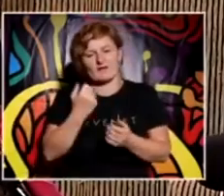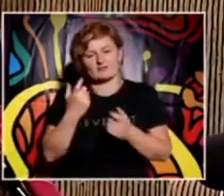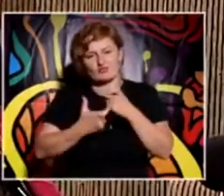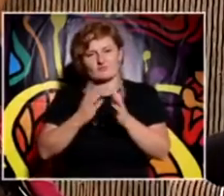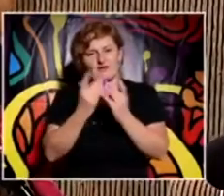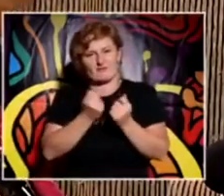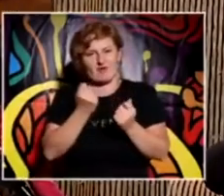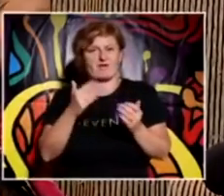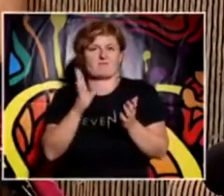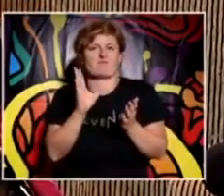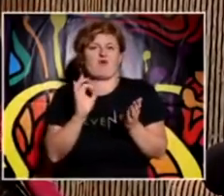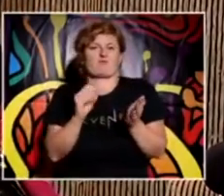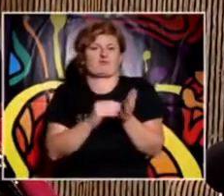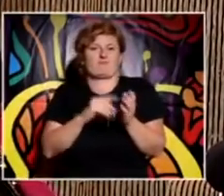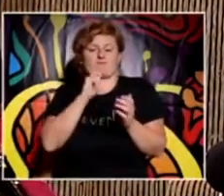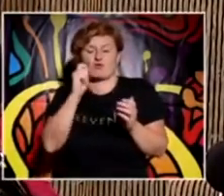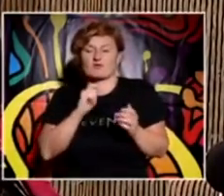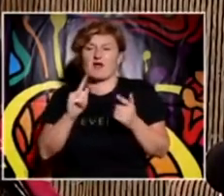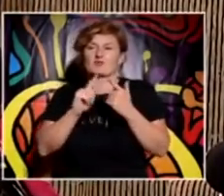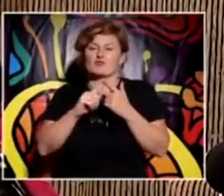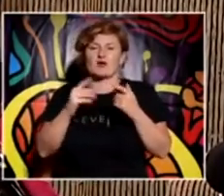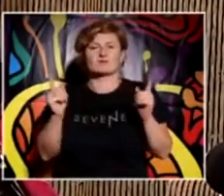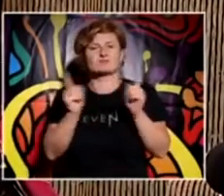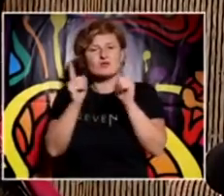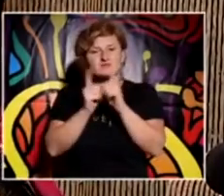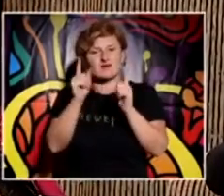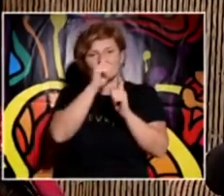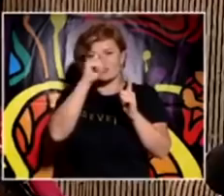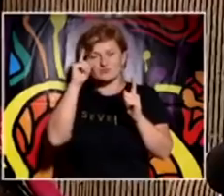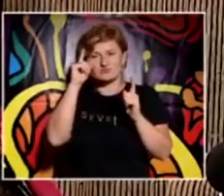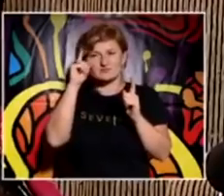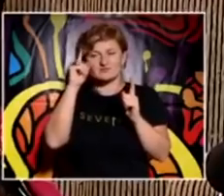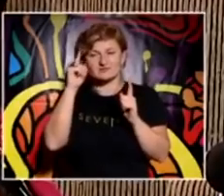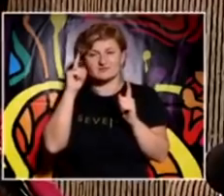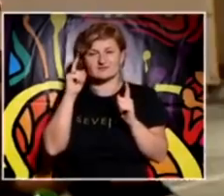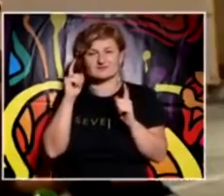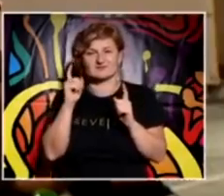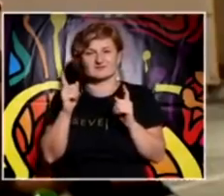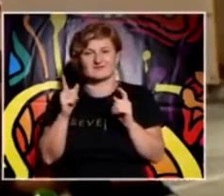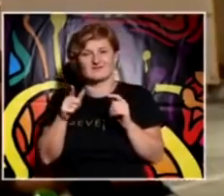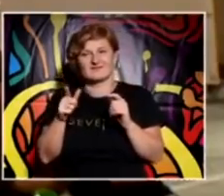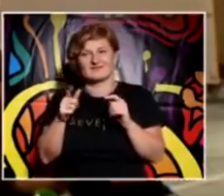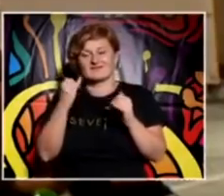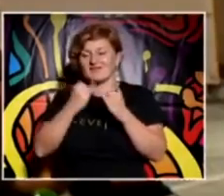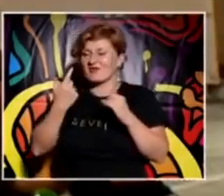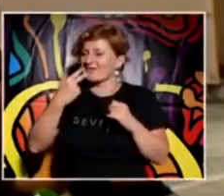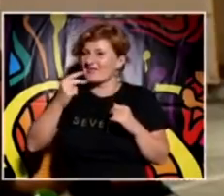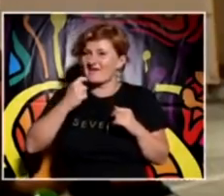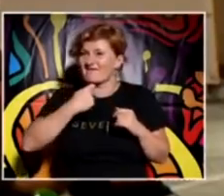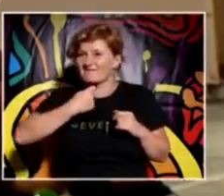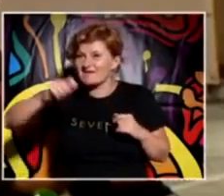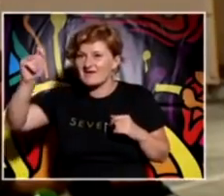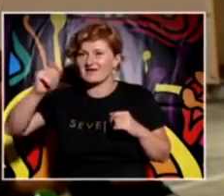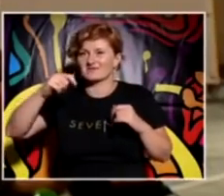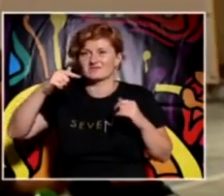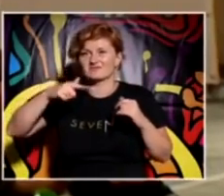rzecz, a w sumie wiele rzeczy, to są właśnie te spotkania z ludźmi, bo tego faktycznie się nigdy nie doświadczy, jak się nie pojedzie i nie przeczyta, a jeśli już, to